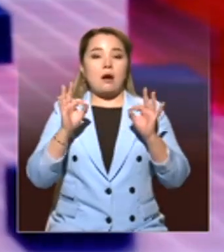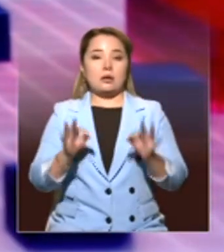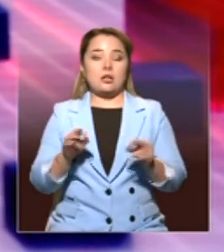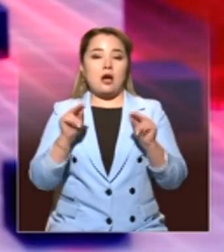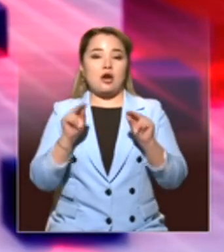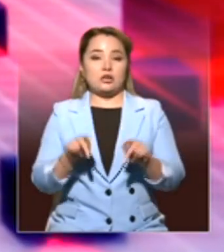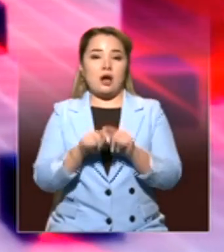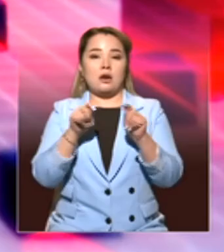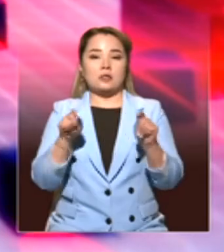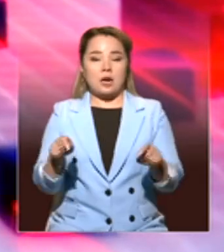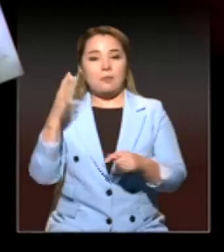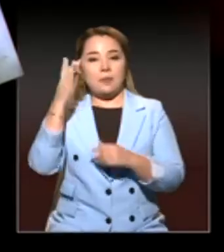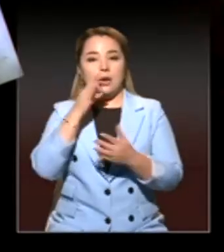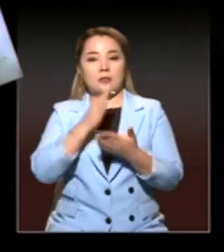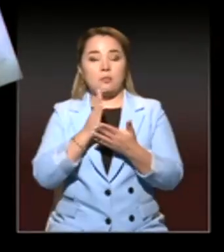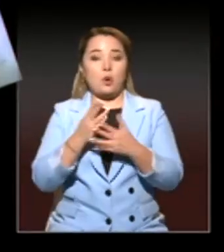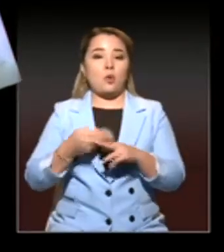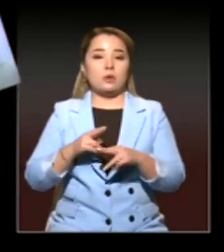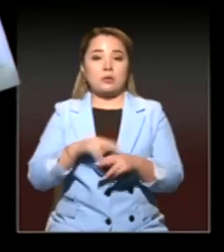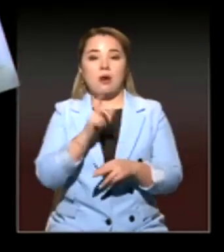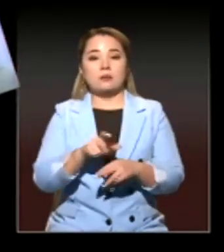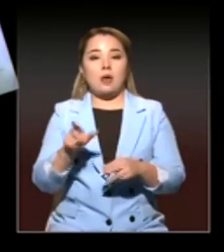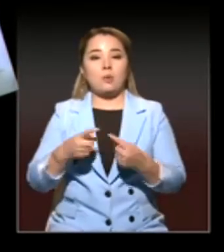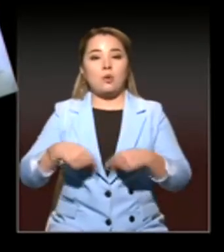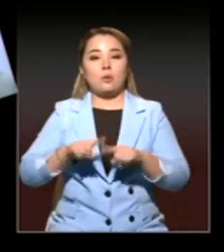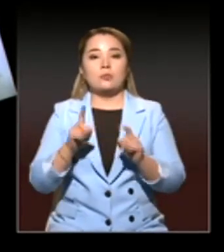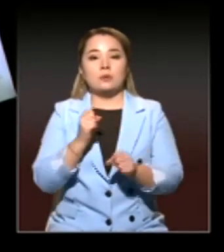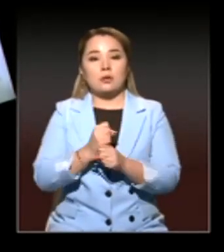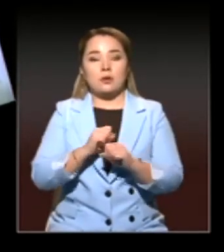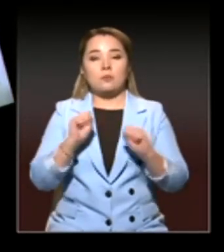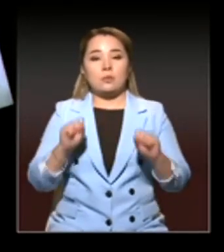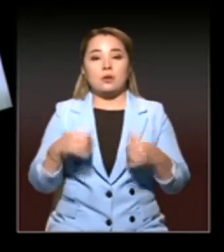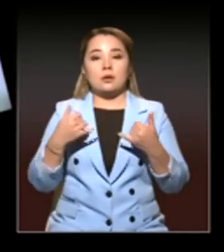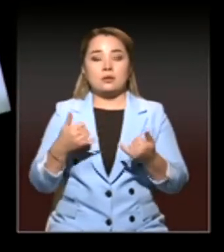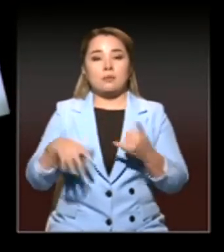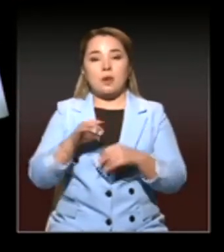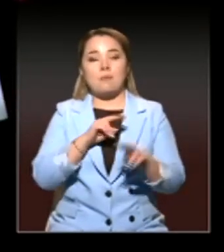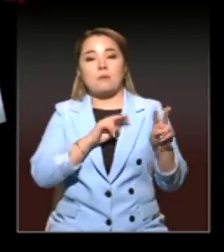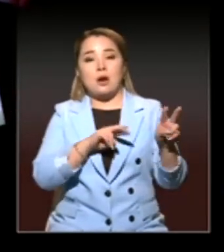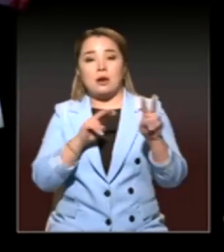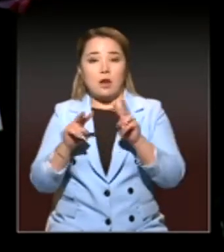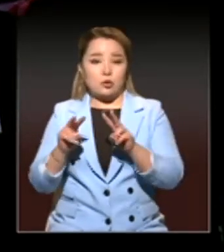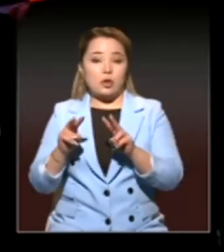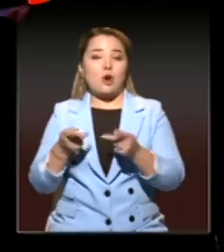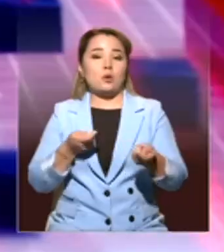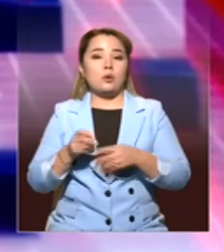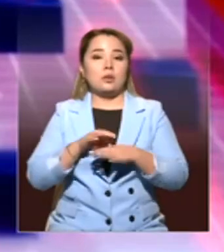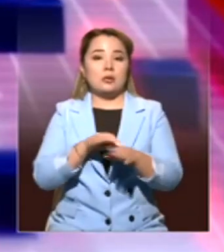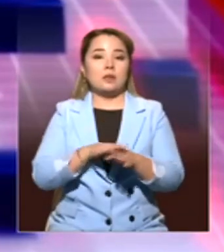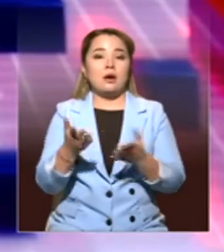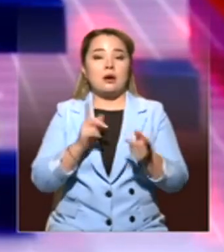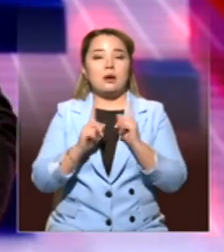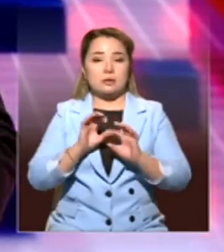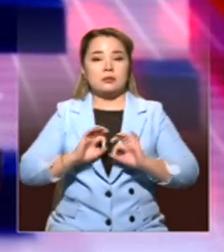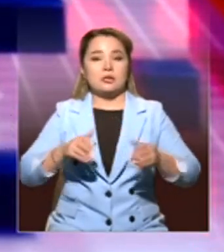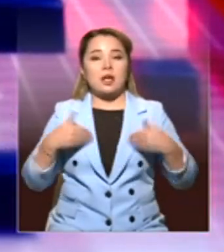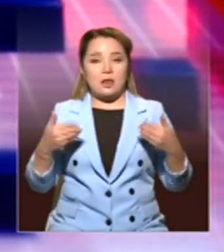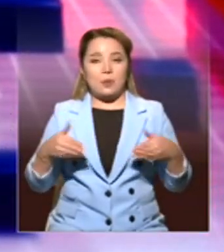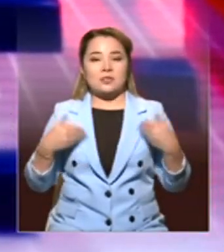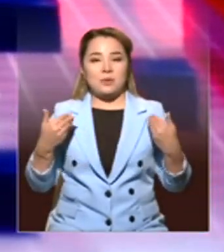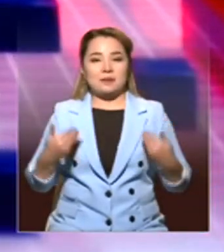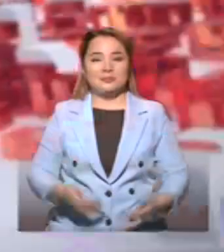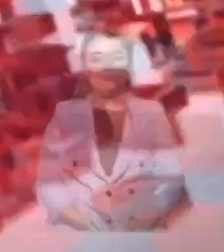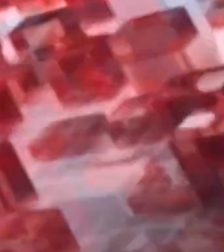ашық сайлауды армандаймыз. Ал ол үшін азаматтық қоғам не істей алады? Мұнда біздегі бақылаушылардың рөлі қандай? Ашық алаңда талқылайық. Ассалаумағалейкум.